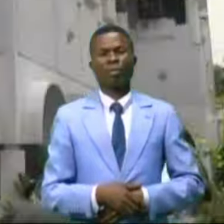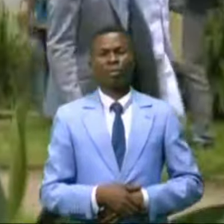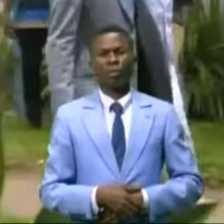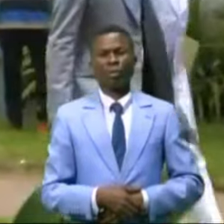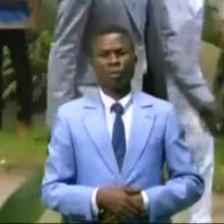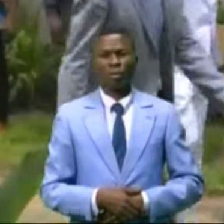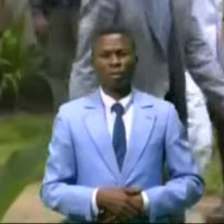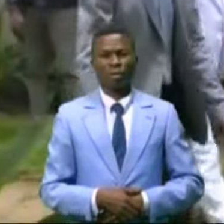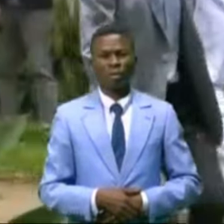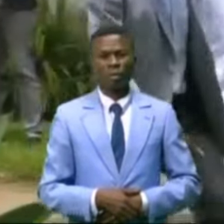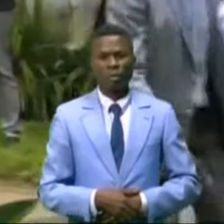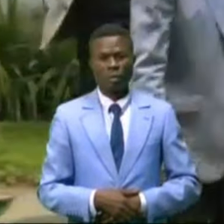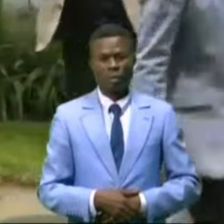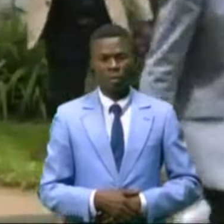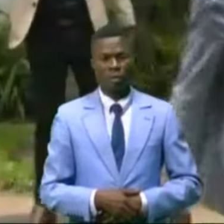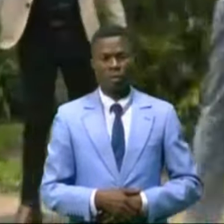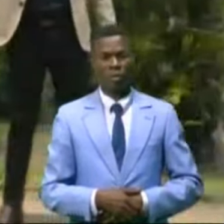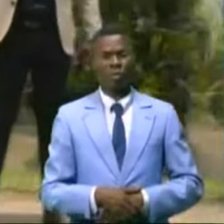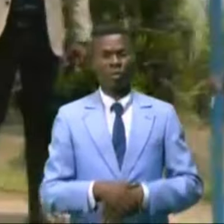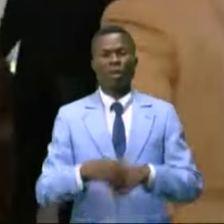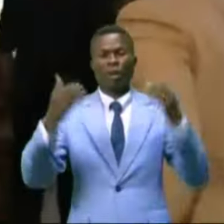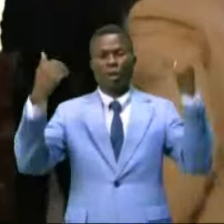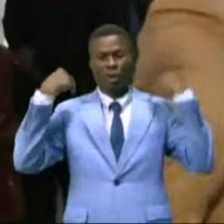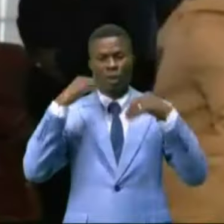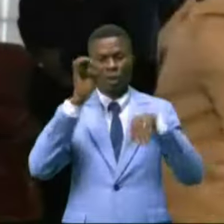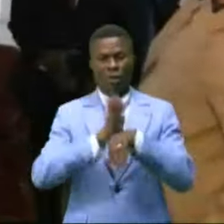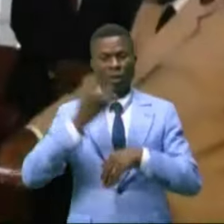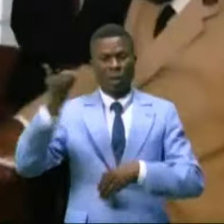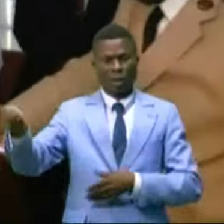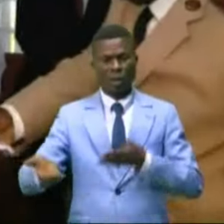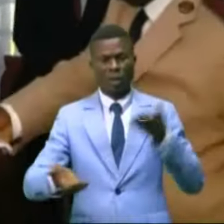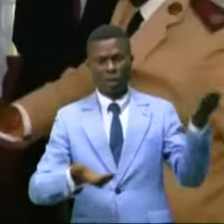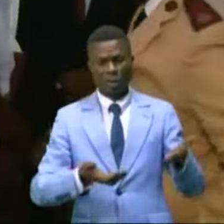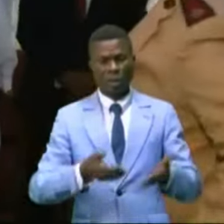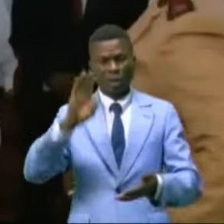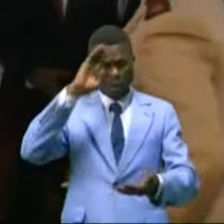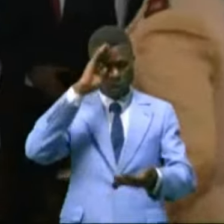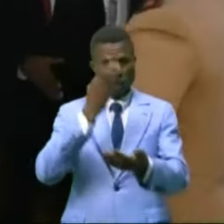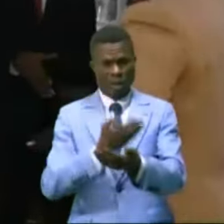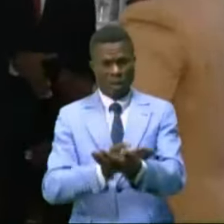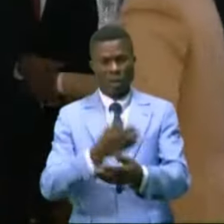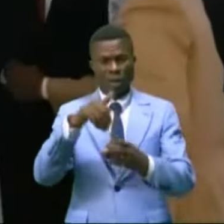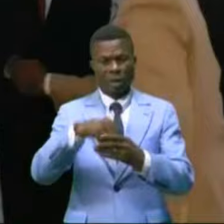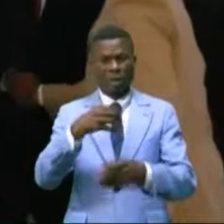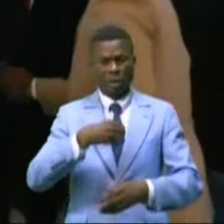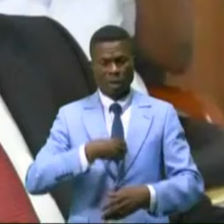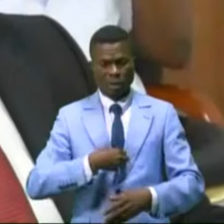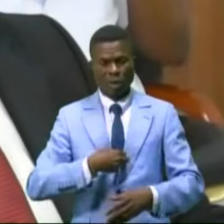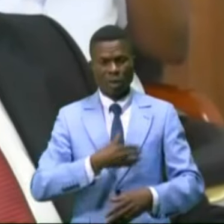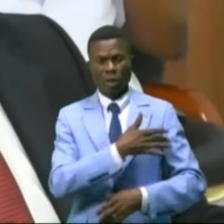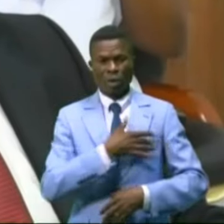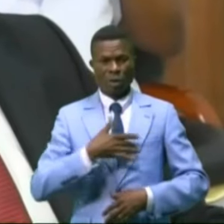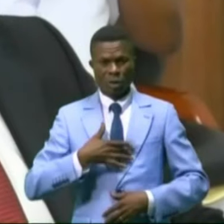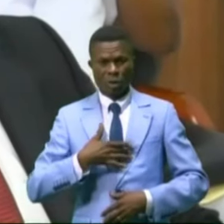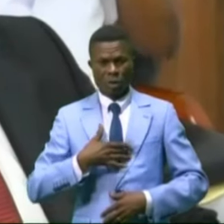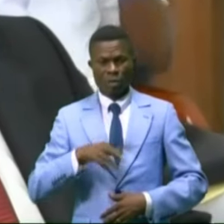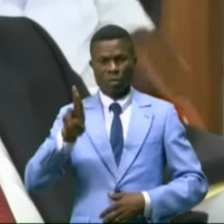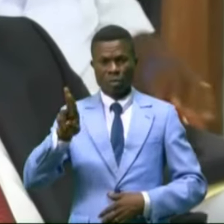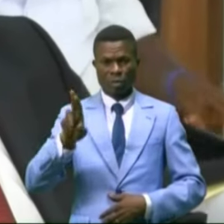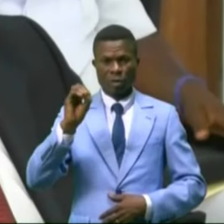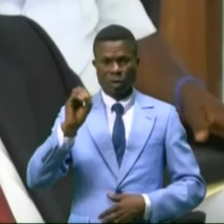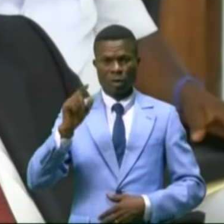l'habitude les chefs des confessions religieuses ont reçu un de leurs fils dans la foi en la personne de Ron Roger